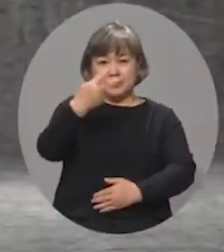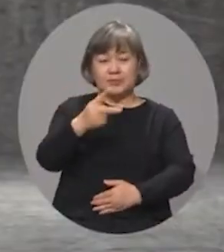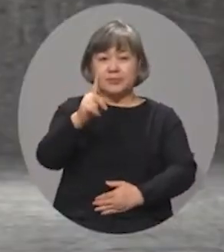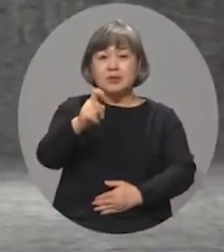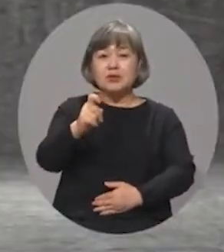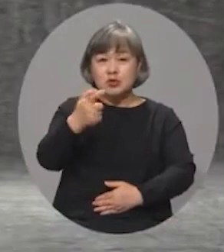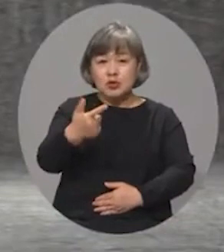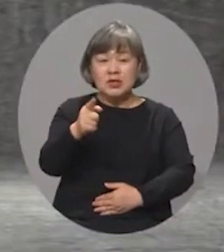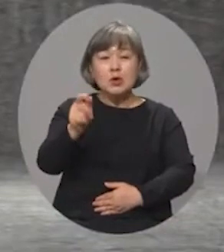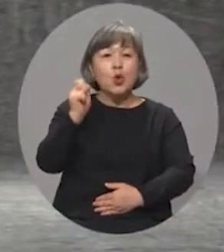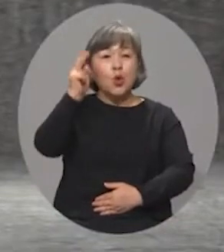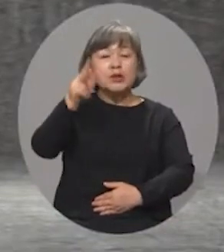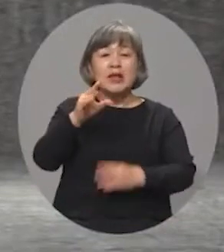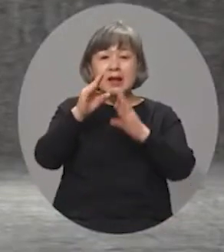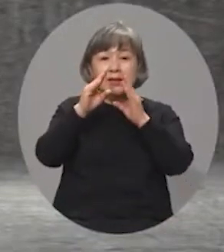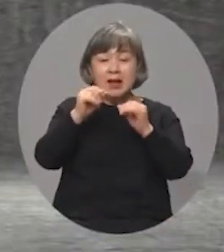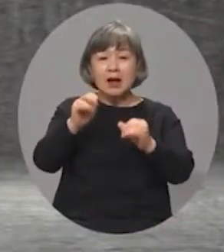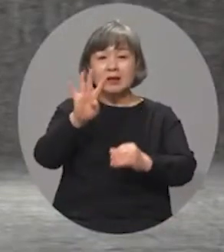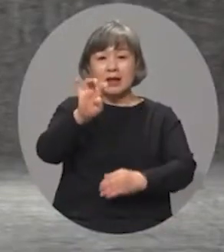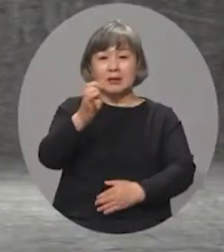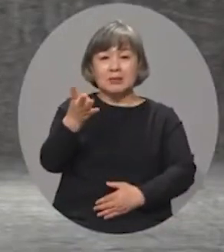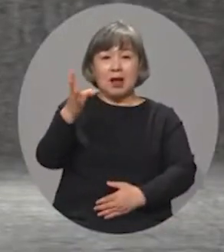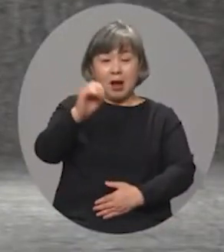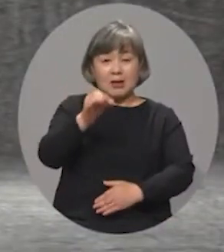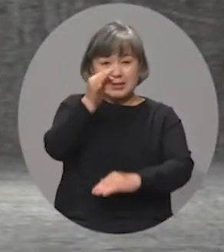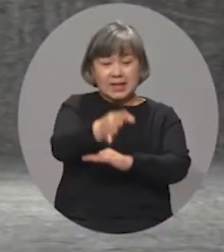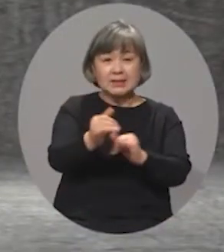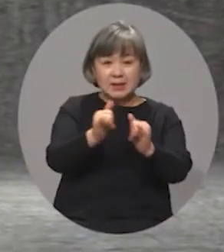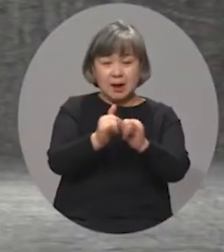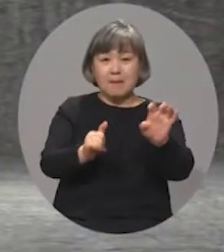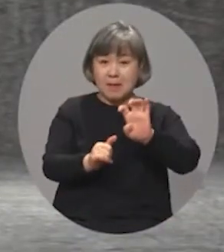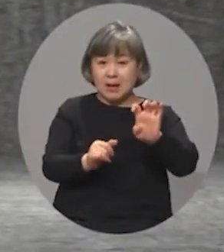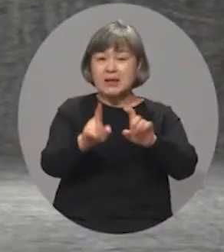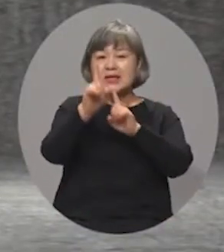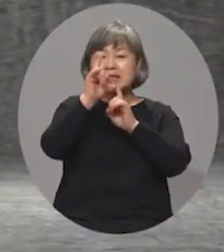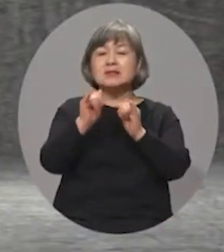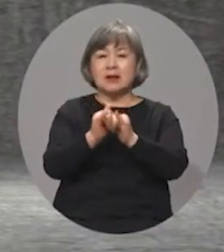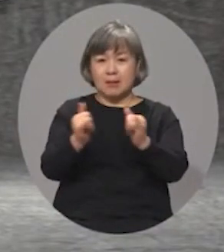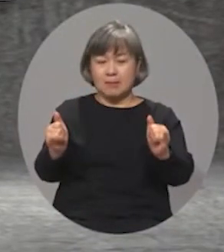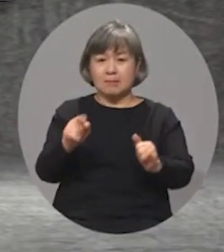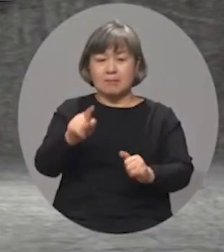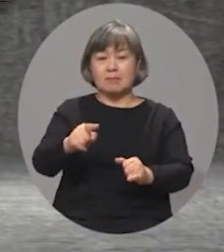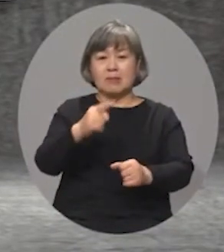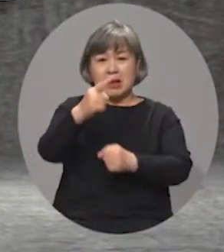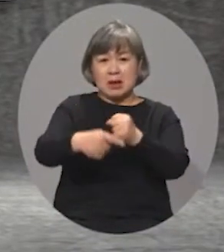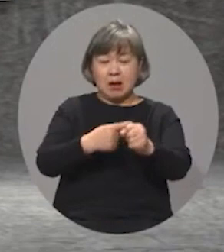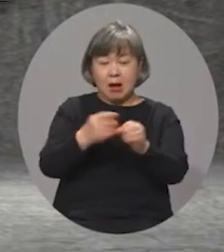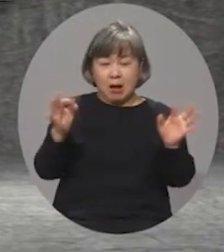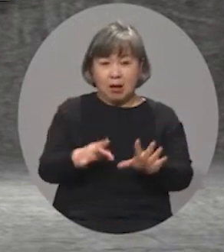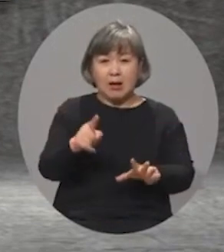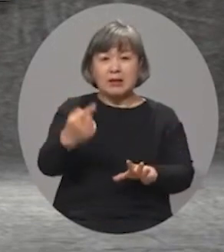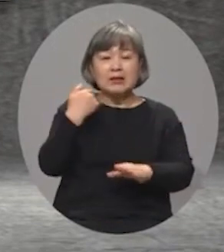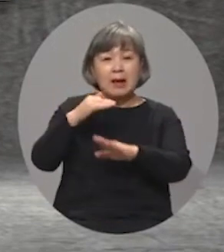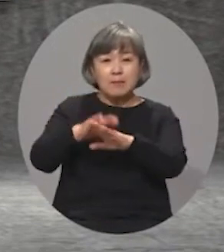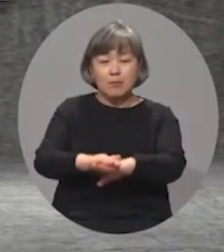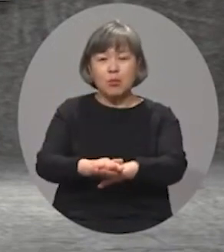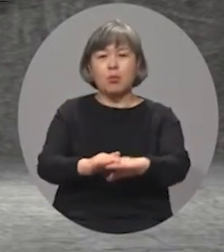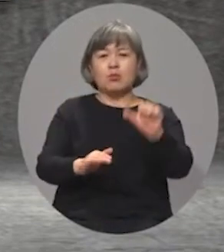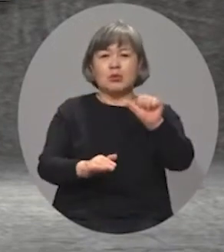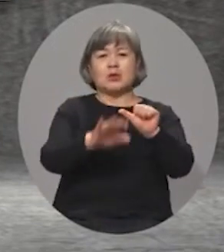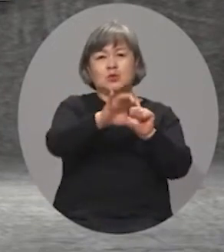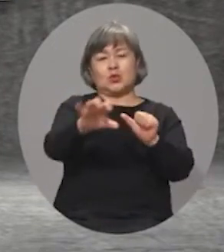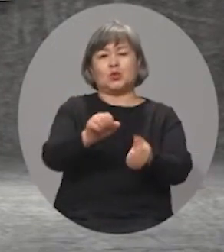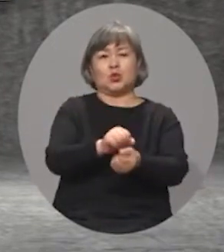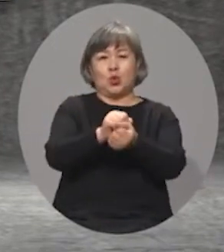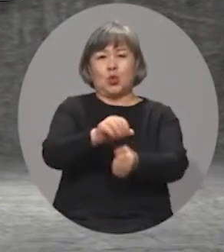2016년 이 호텔 부지를 44억 원에 사들인 사람은 40살 이모 씨. 그런데 1년도 안 돼 이 땅을 담보로 다섯 군데